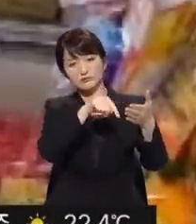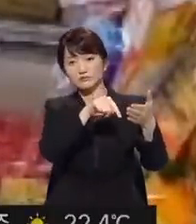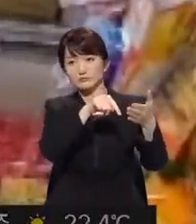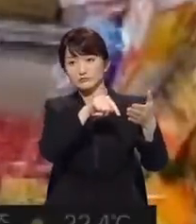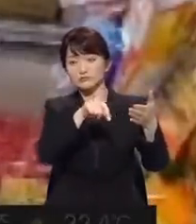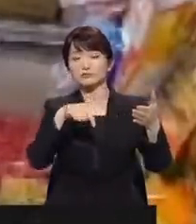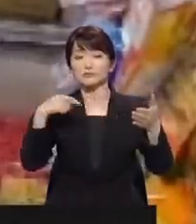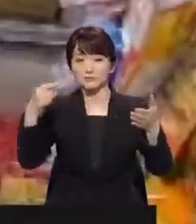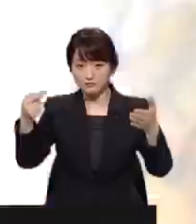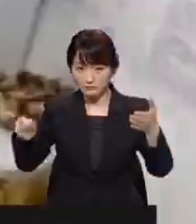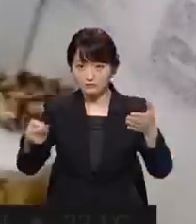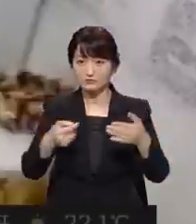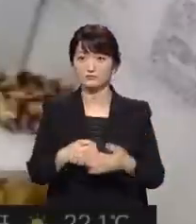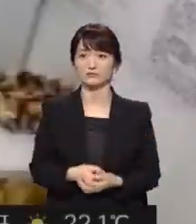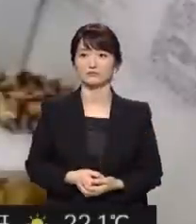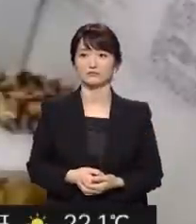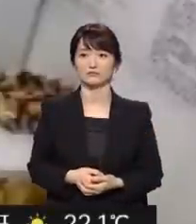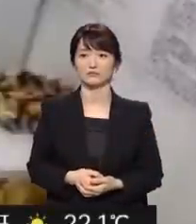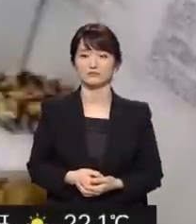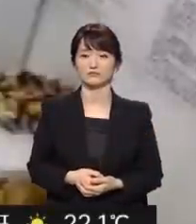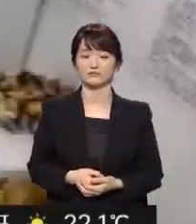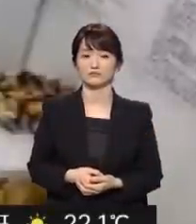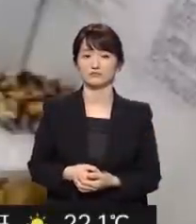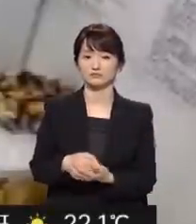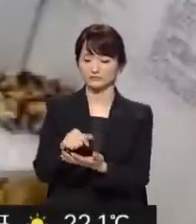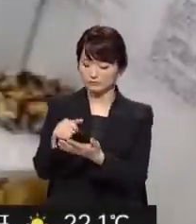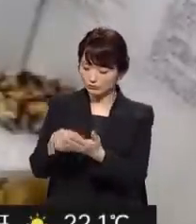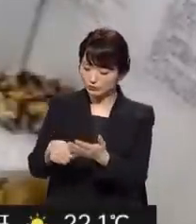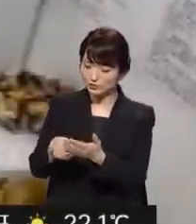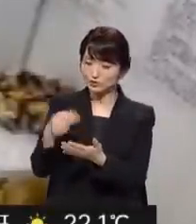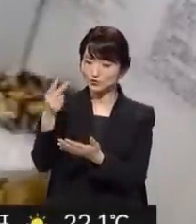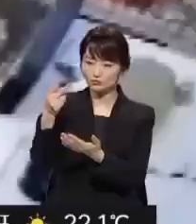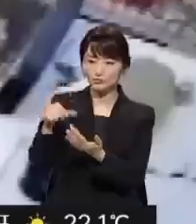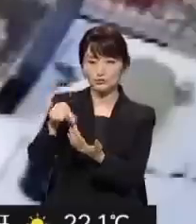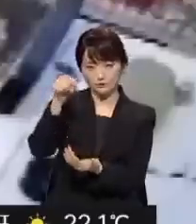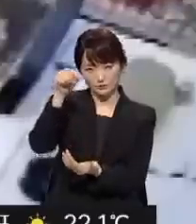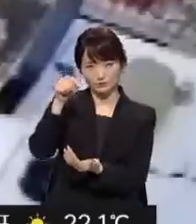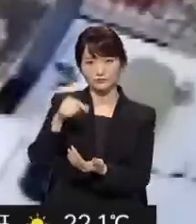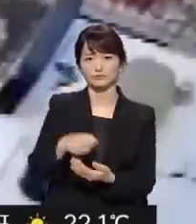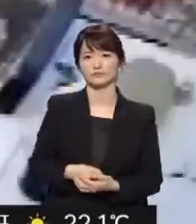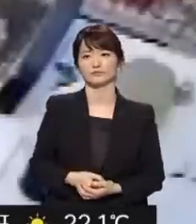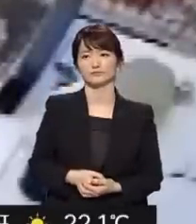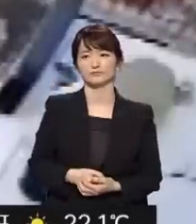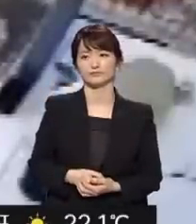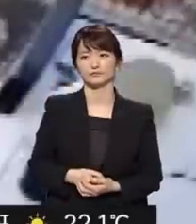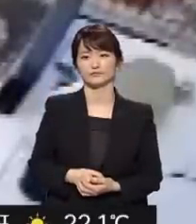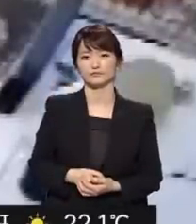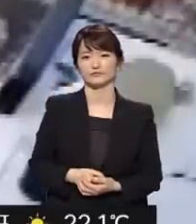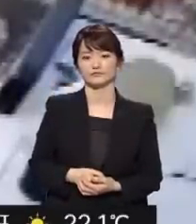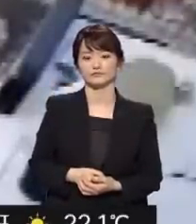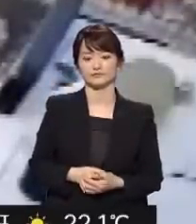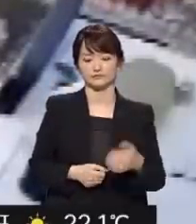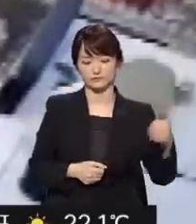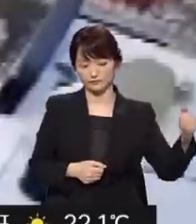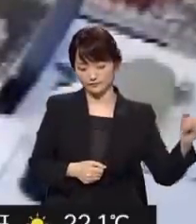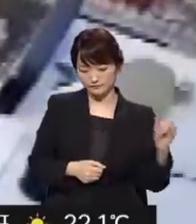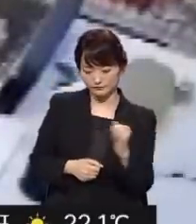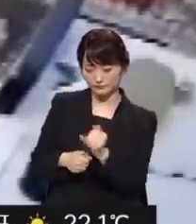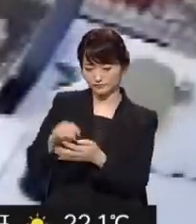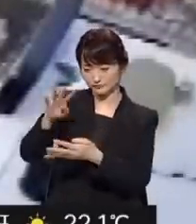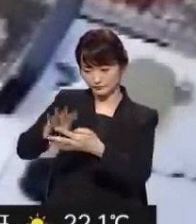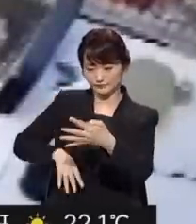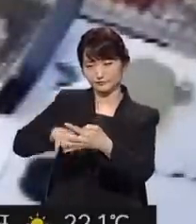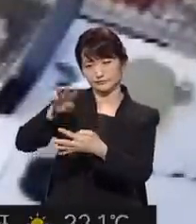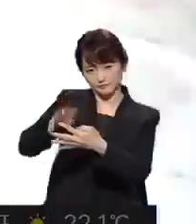자, 이후에 한참 보고 있던 이후에 물건을 두 개 딱 고르고 골랐어요. 그리고 계산대 앞에 가서 바코드